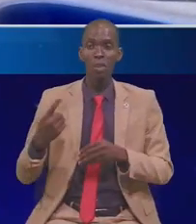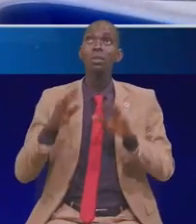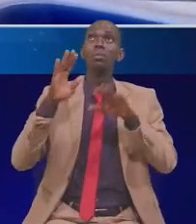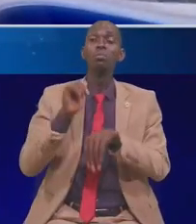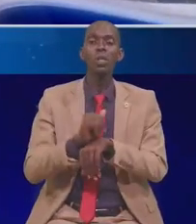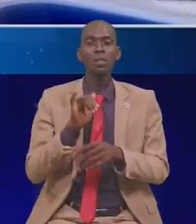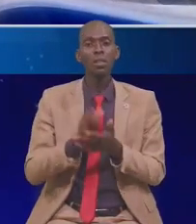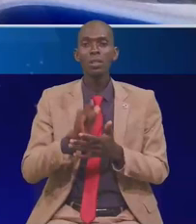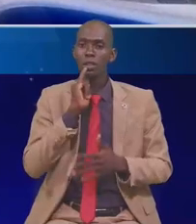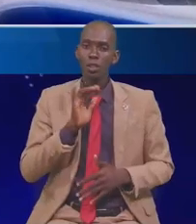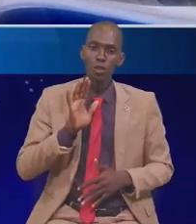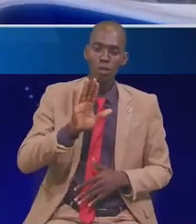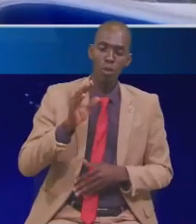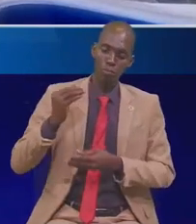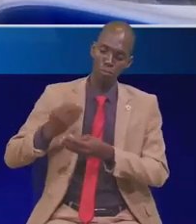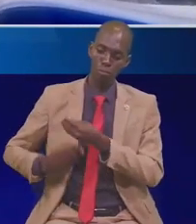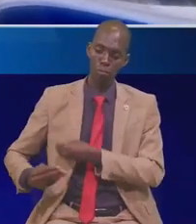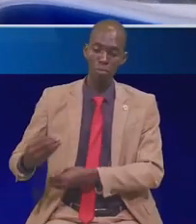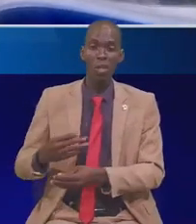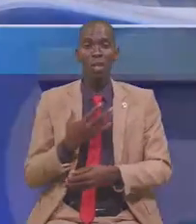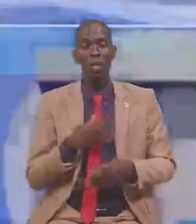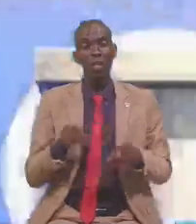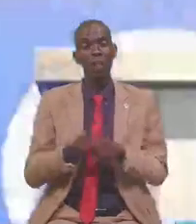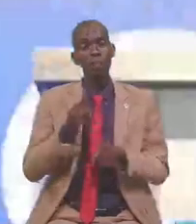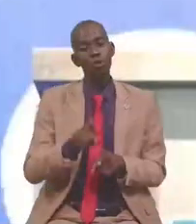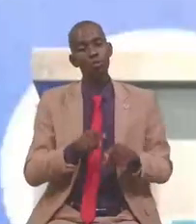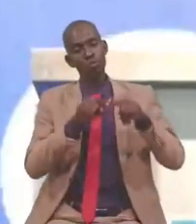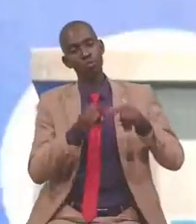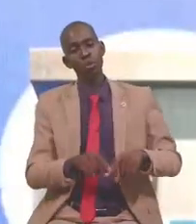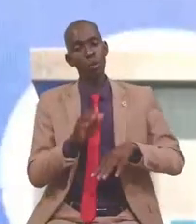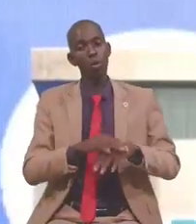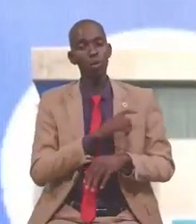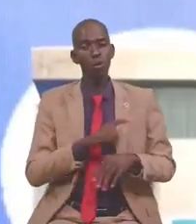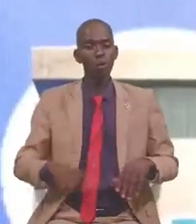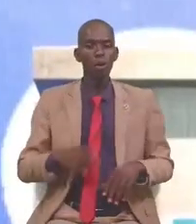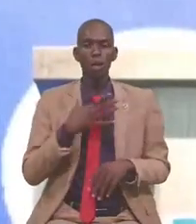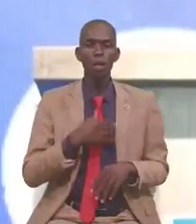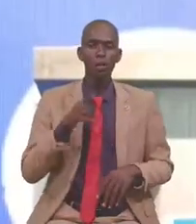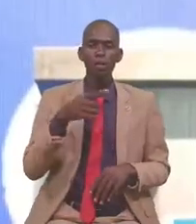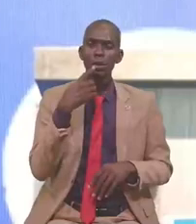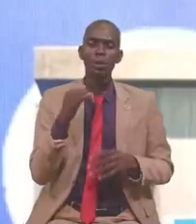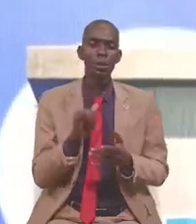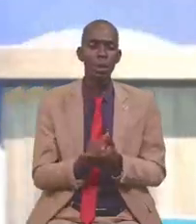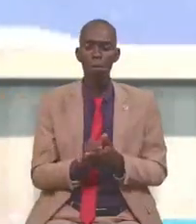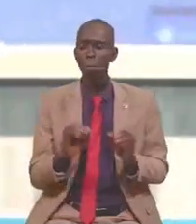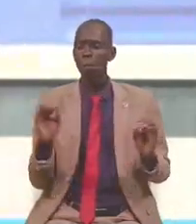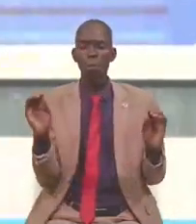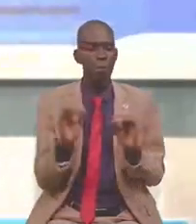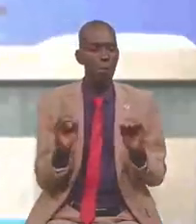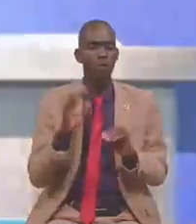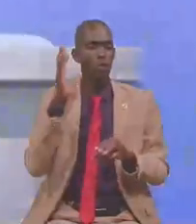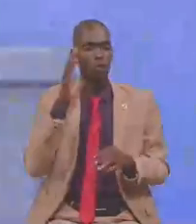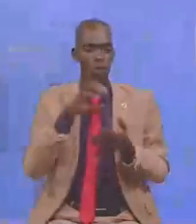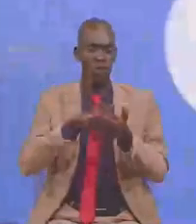d'aînesse. Et comme tu espères en l'Éternel et tu dis, rien n'ôtera mon droit